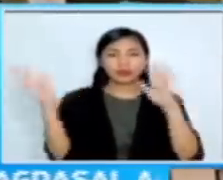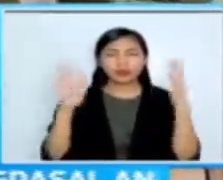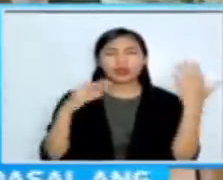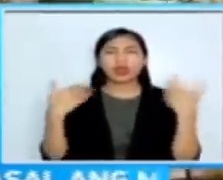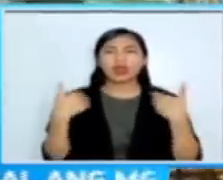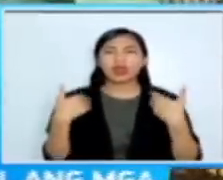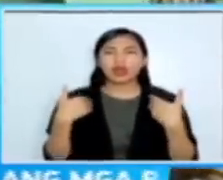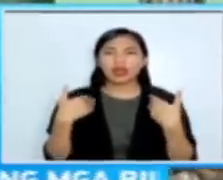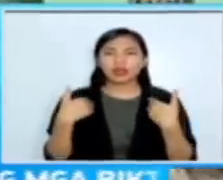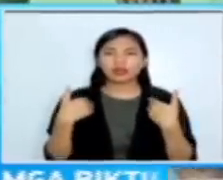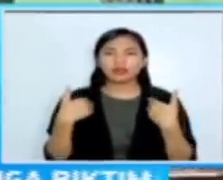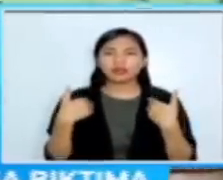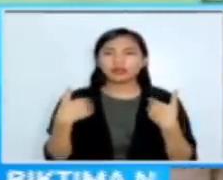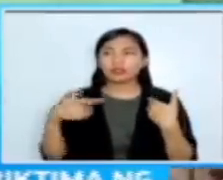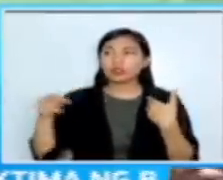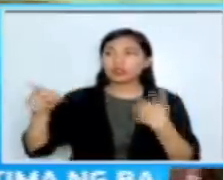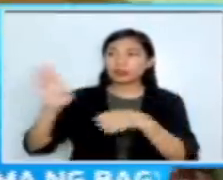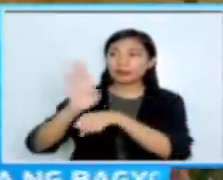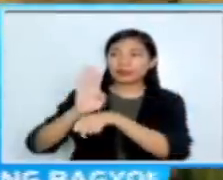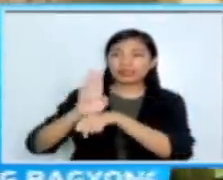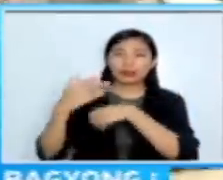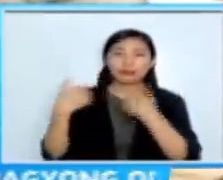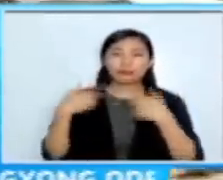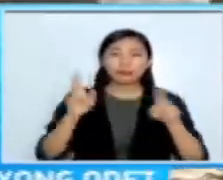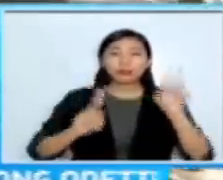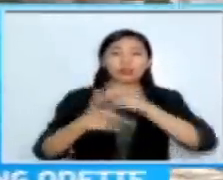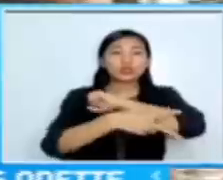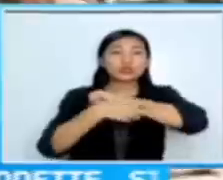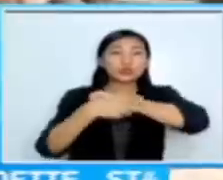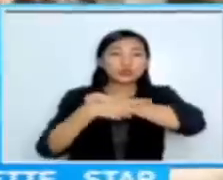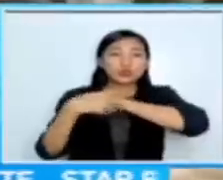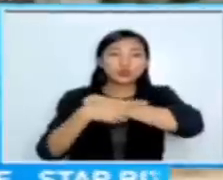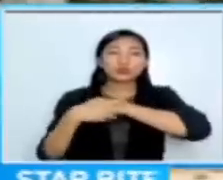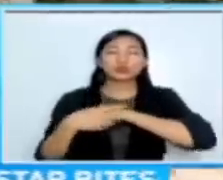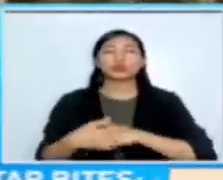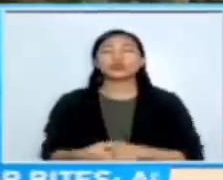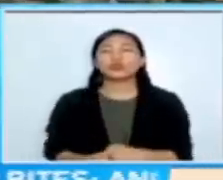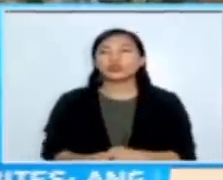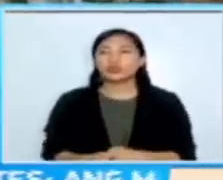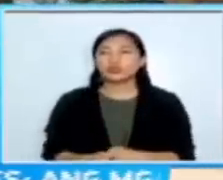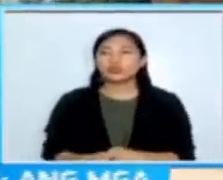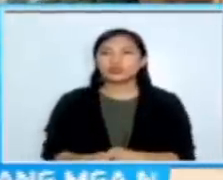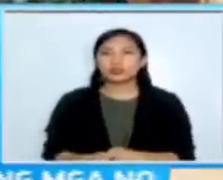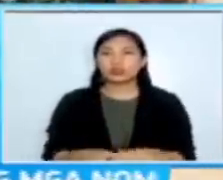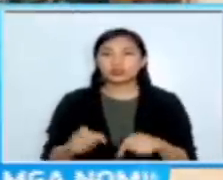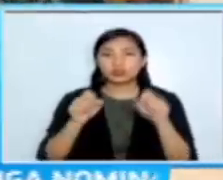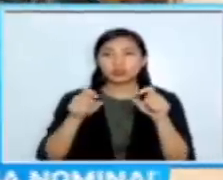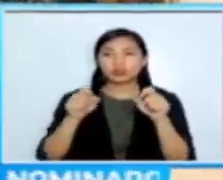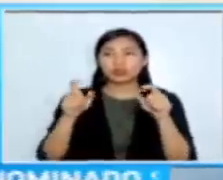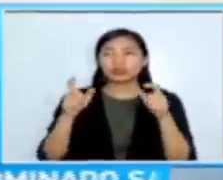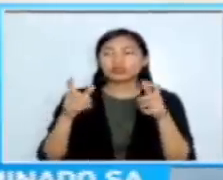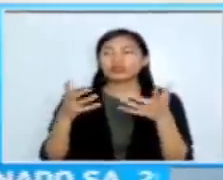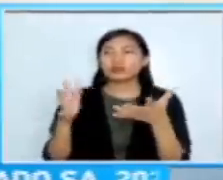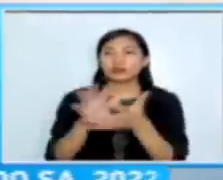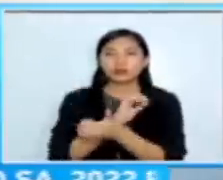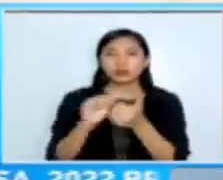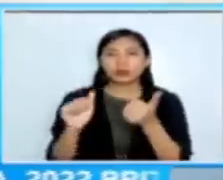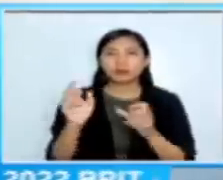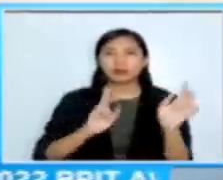nasirang establishmento. Yung mga pultahan ng mga tindahan, nasira, tsaka yung mga tao gutom.